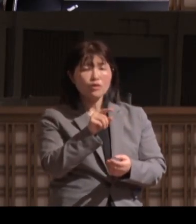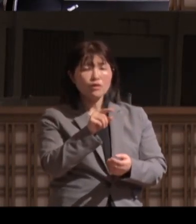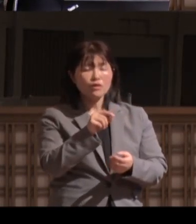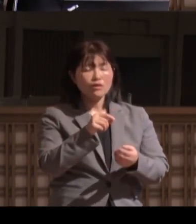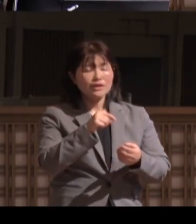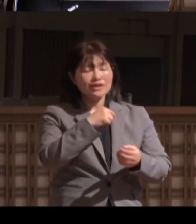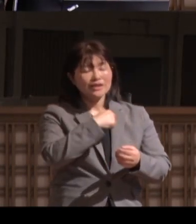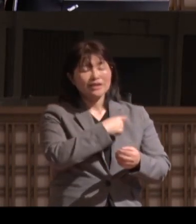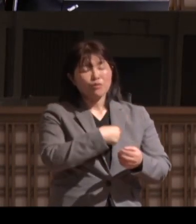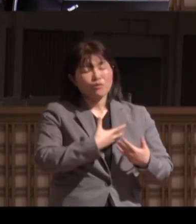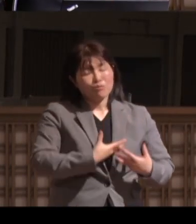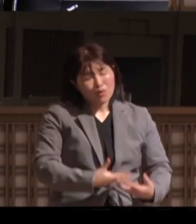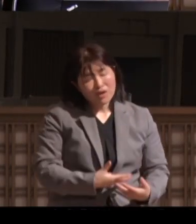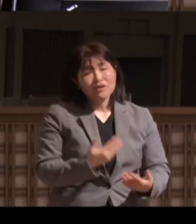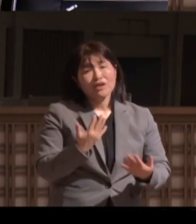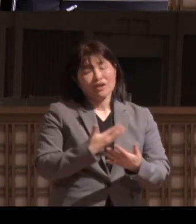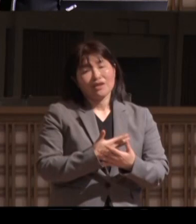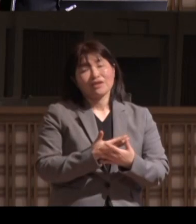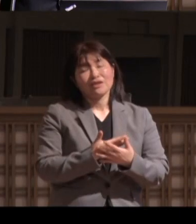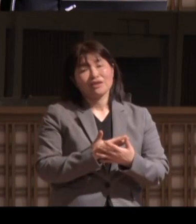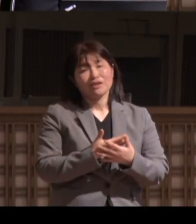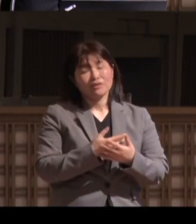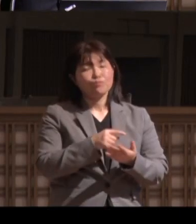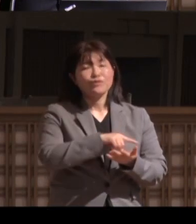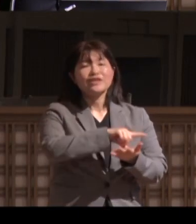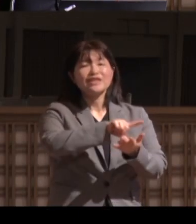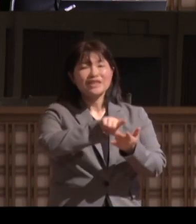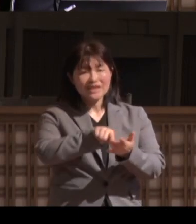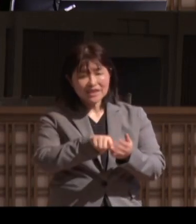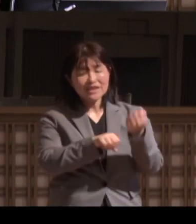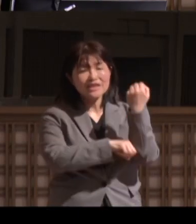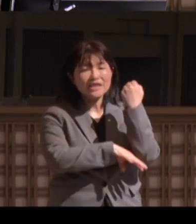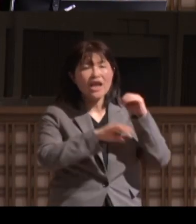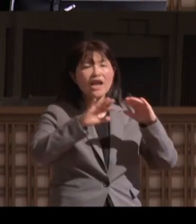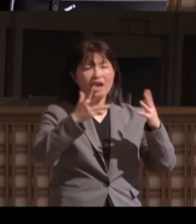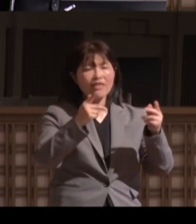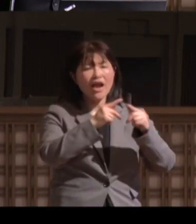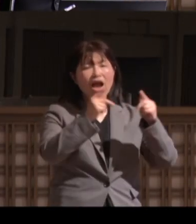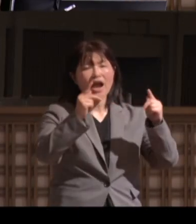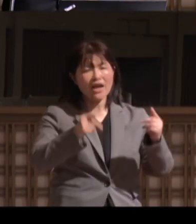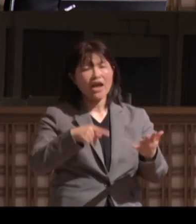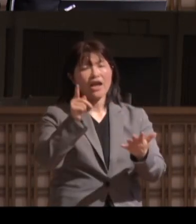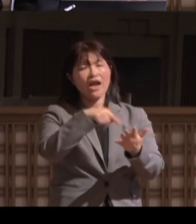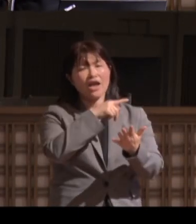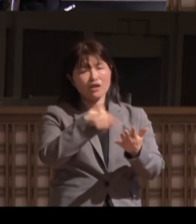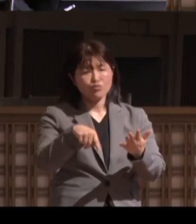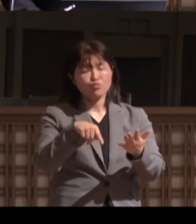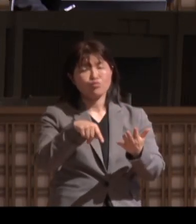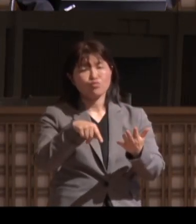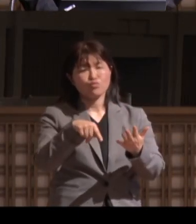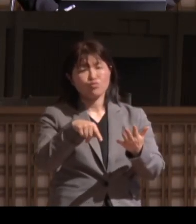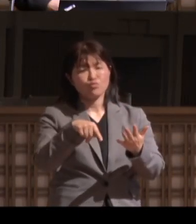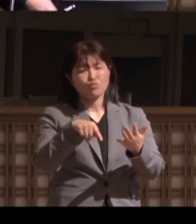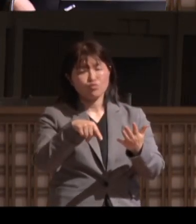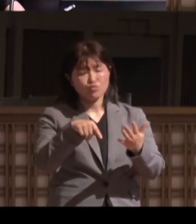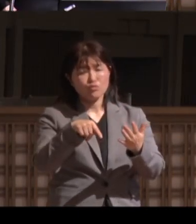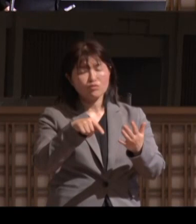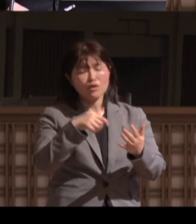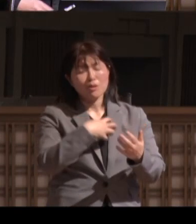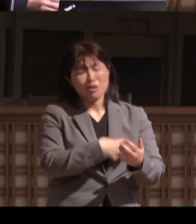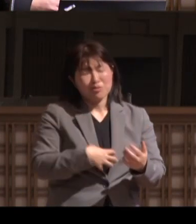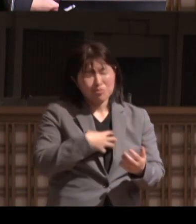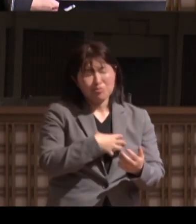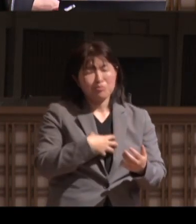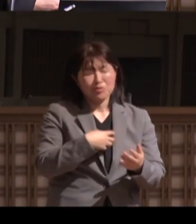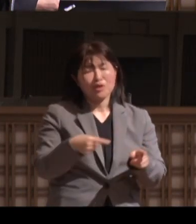ても重たくなるあるいは地域に原因がないことに対して課題だけ解決されしないといけないっていうそういうしんどさ